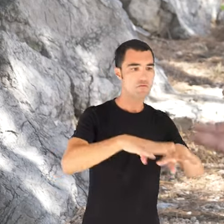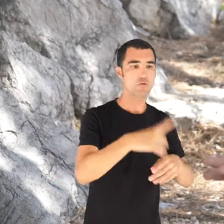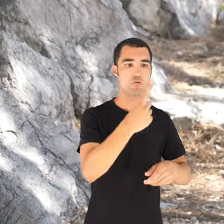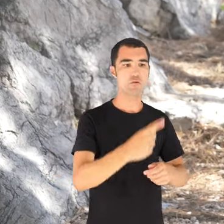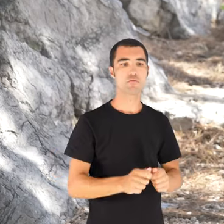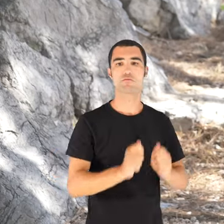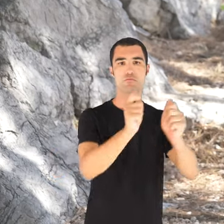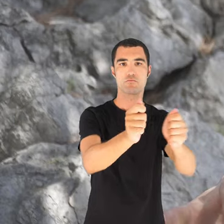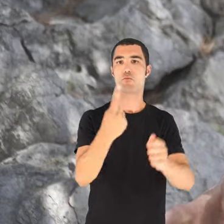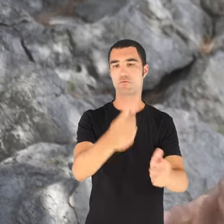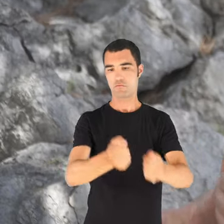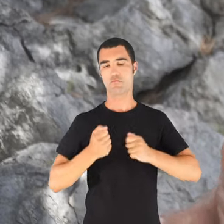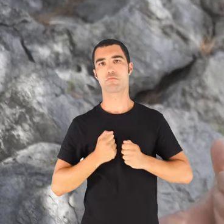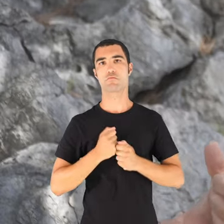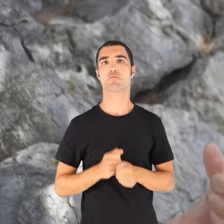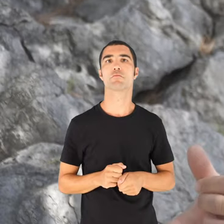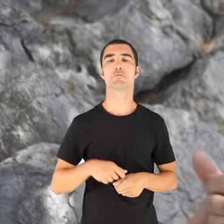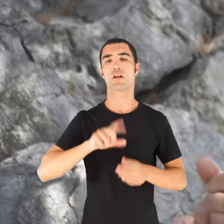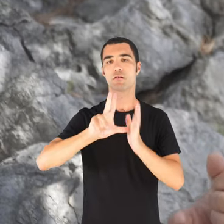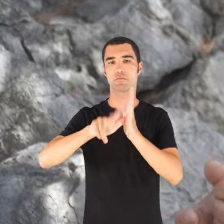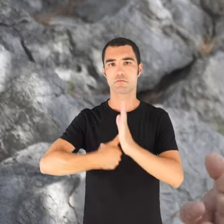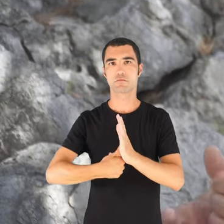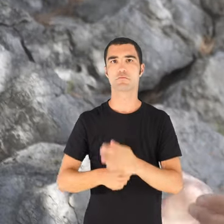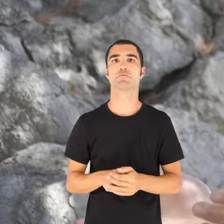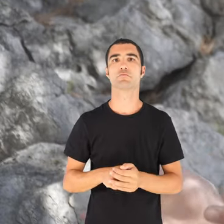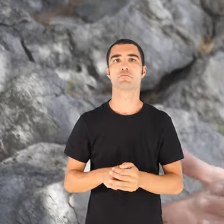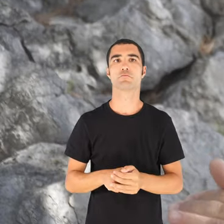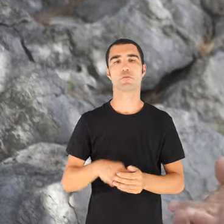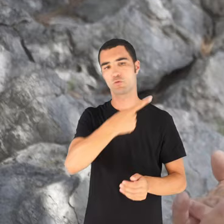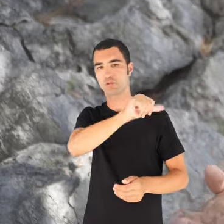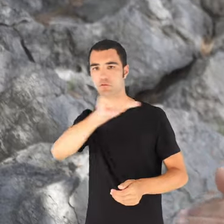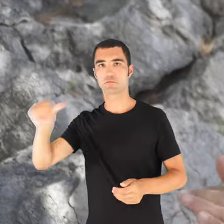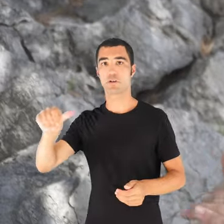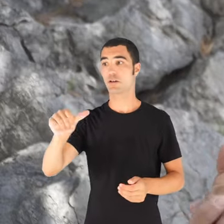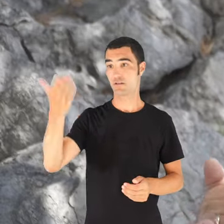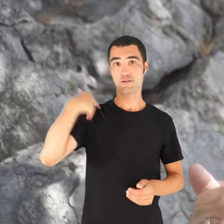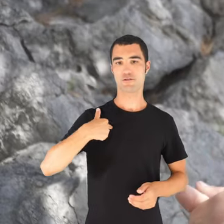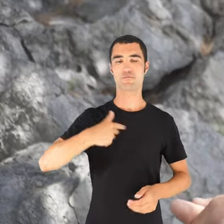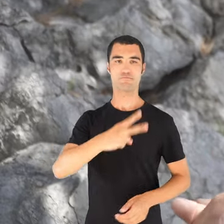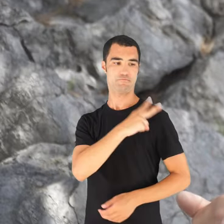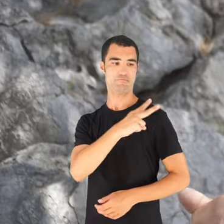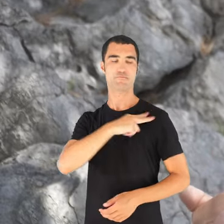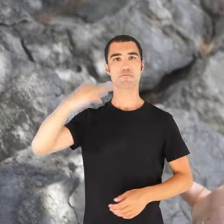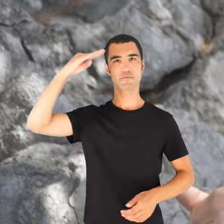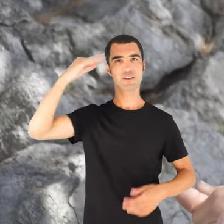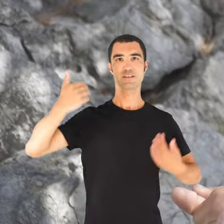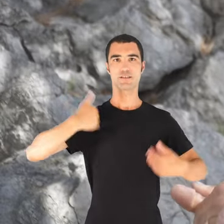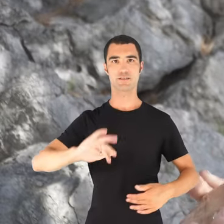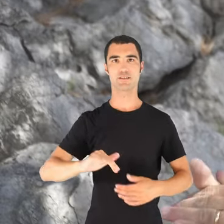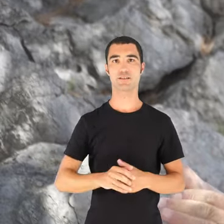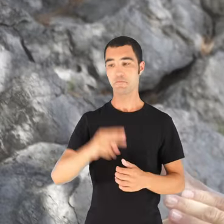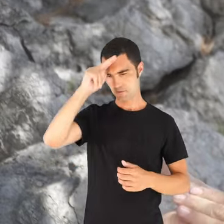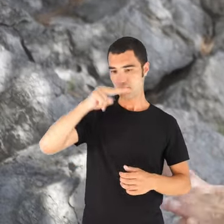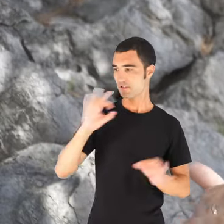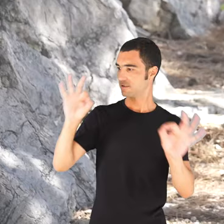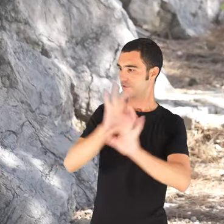l'endut jo, una se l'endut ell. O sigui, ara des de fa una setmana que soc patró, diguem,